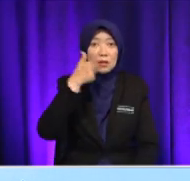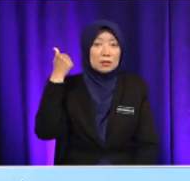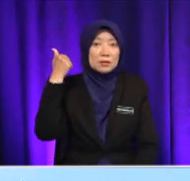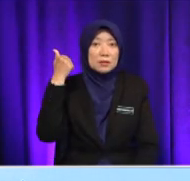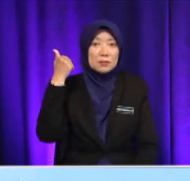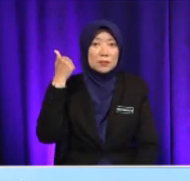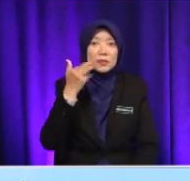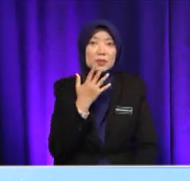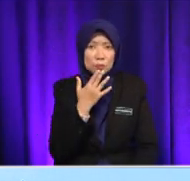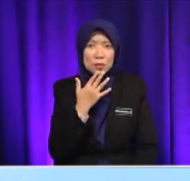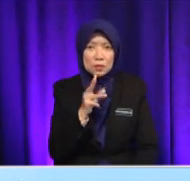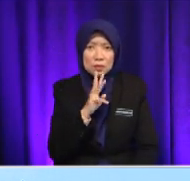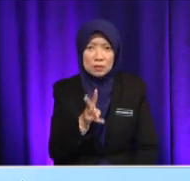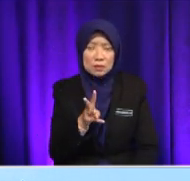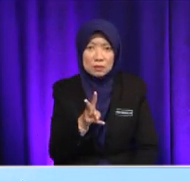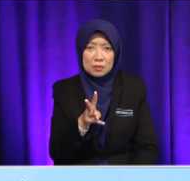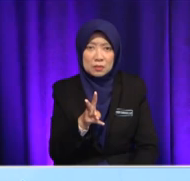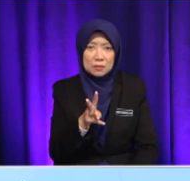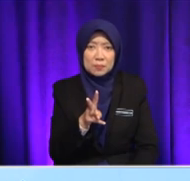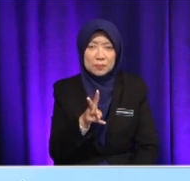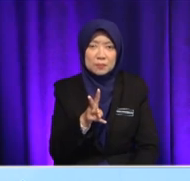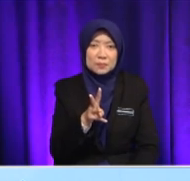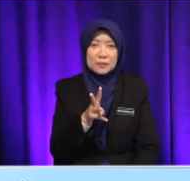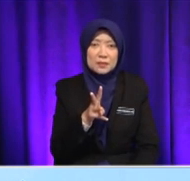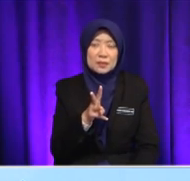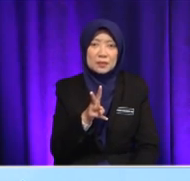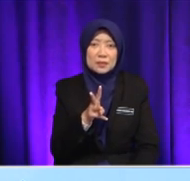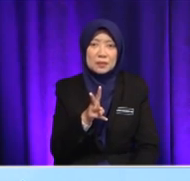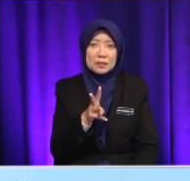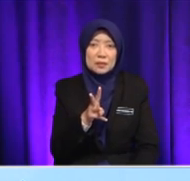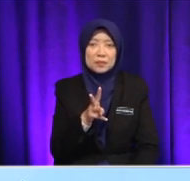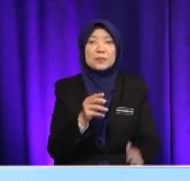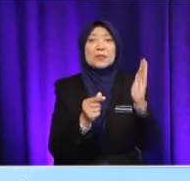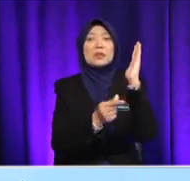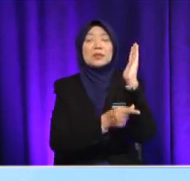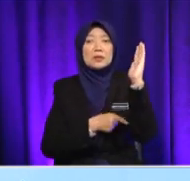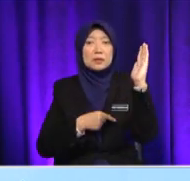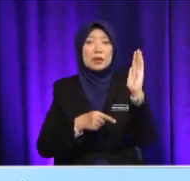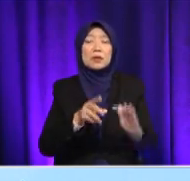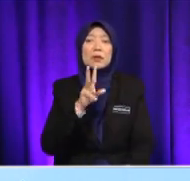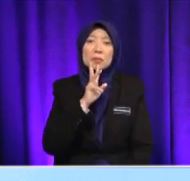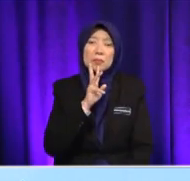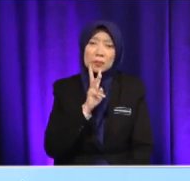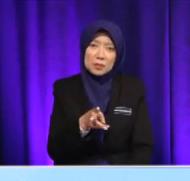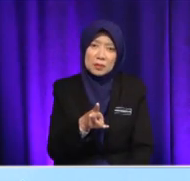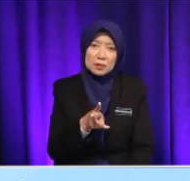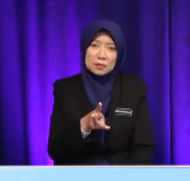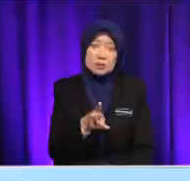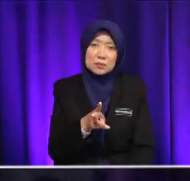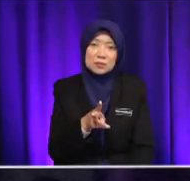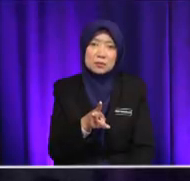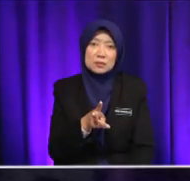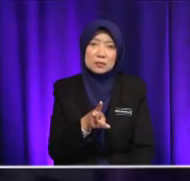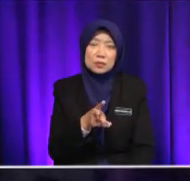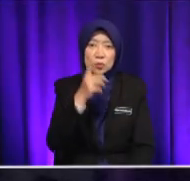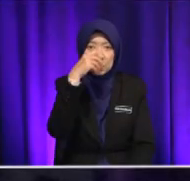cat air, watercolour je tu? Watercolour? Getah colour Getah colour ataupun color. Watercolour. Okey,